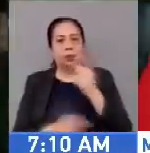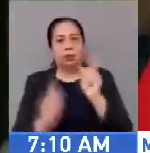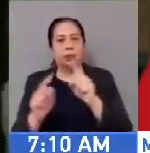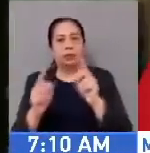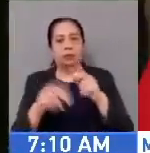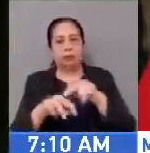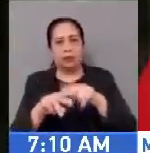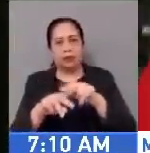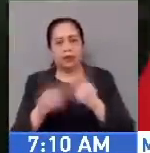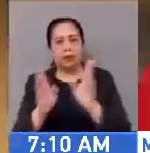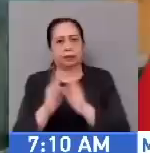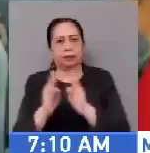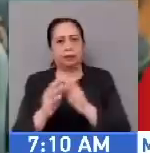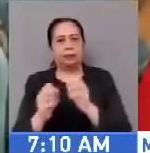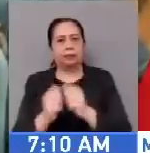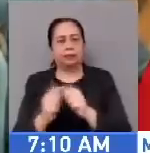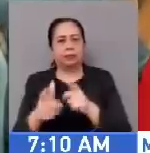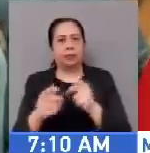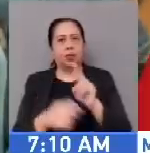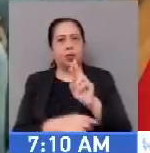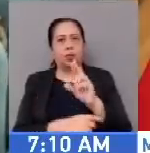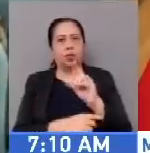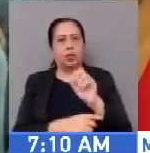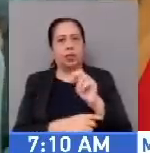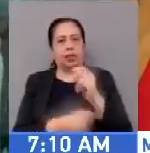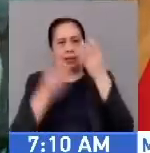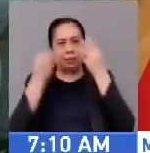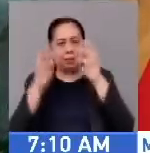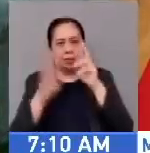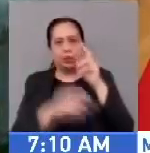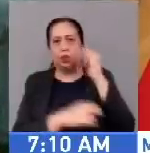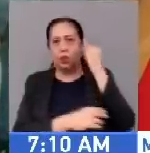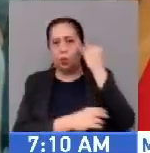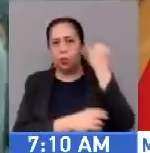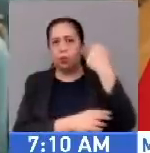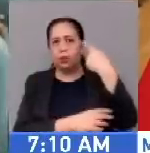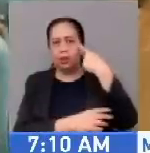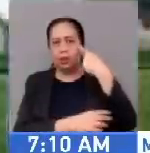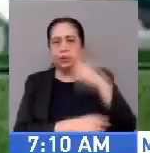sila kay Urdaneta City Mayor Julio Paraino III.